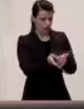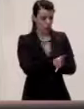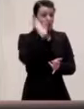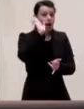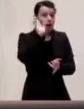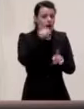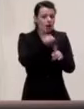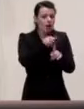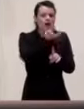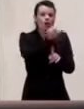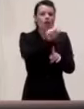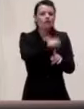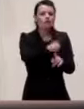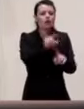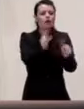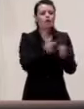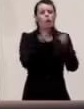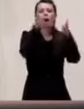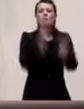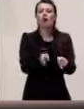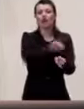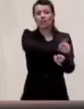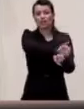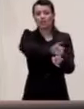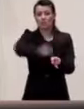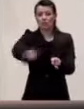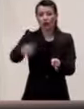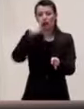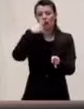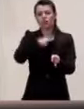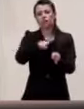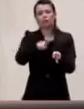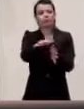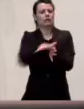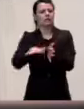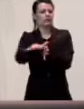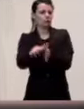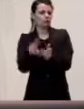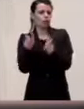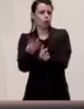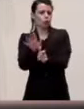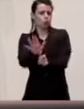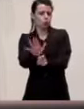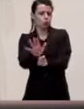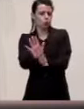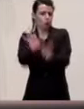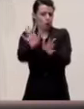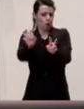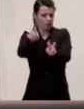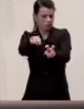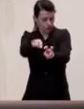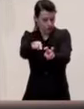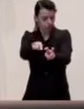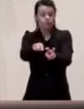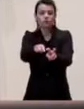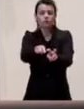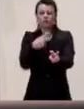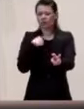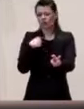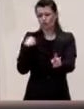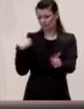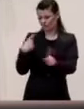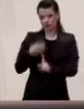c'erano delle parti separate, delle dependance, diciamo, chiamiamoli impropriamente così. Però io non ho mai capito